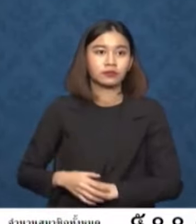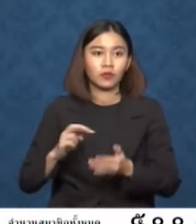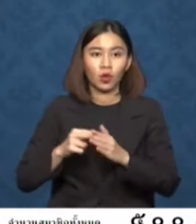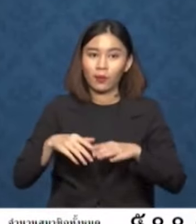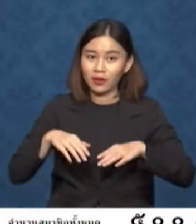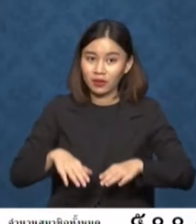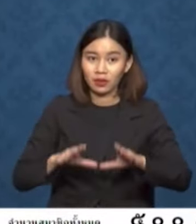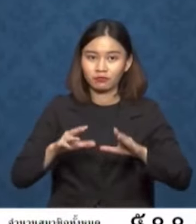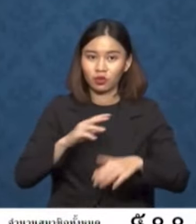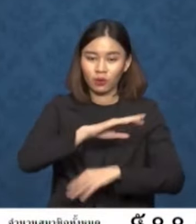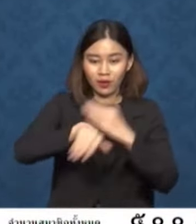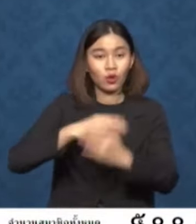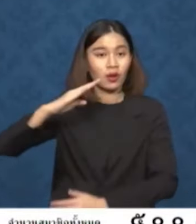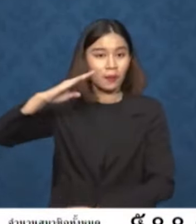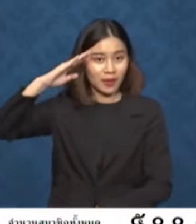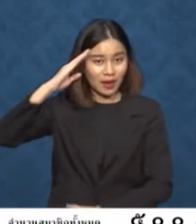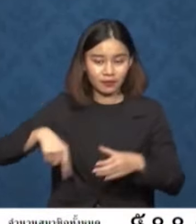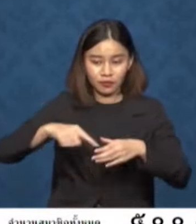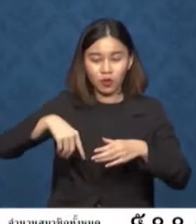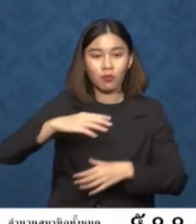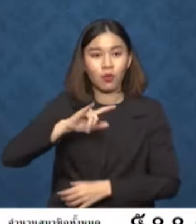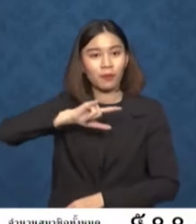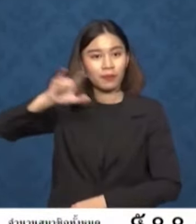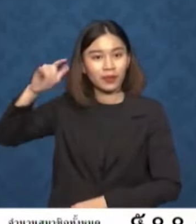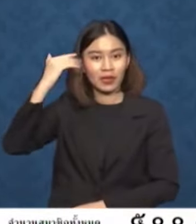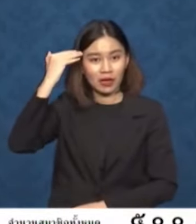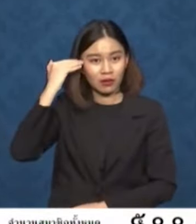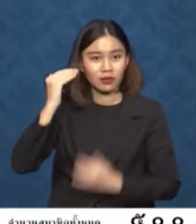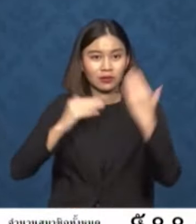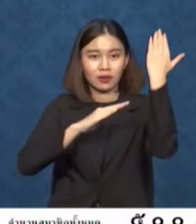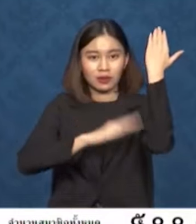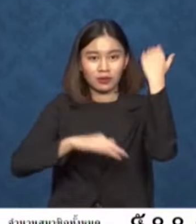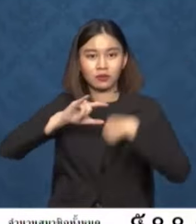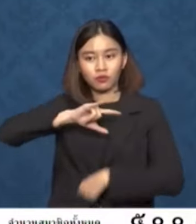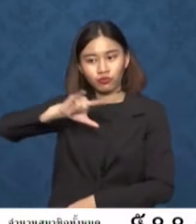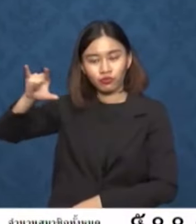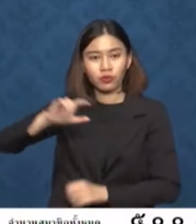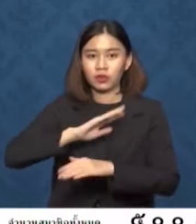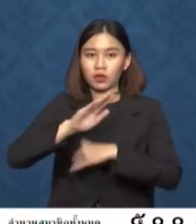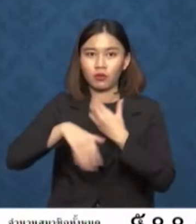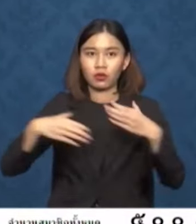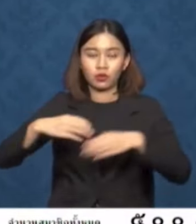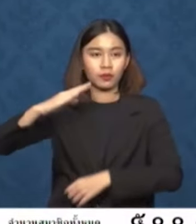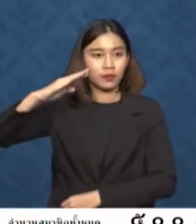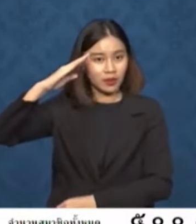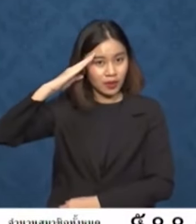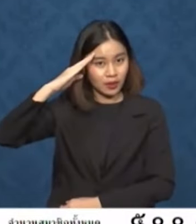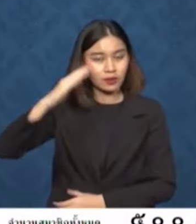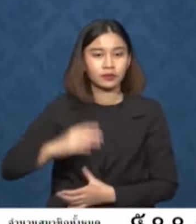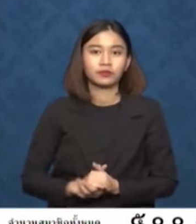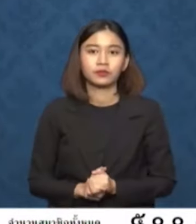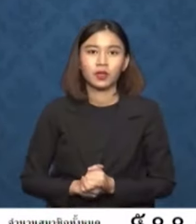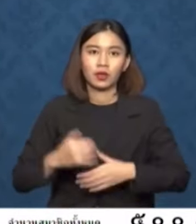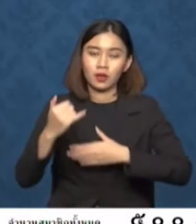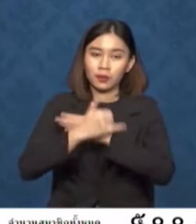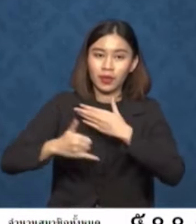ทหารหมดนี่ผมไปมาไม่นานเกาหลีใต้เป็นทหารหมดนะหลายประเทศแถว